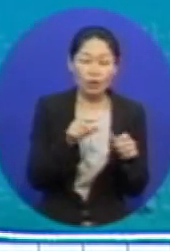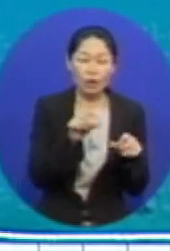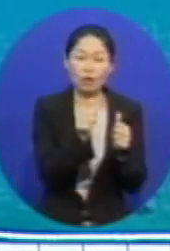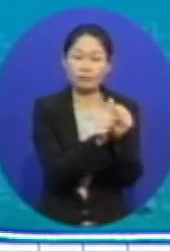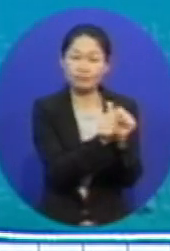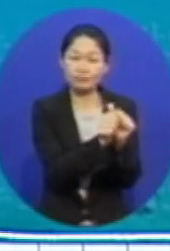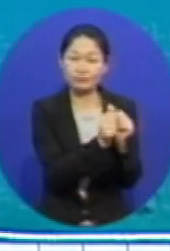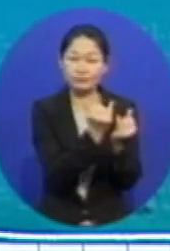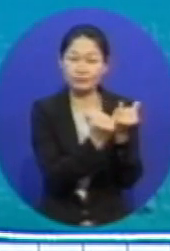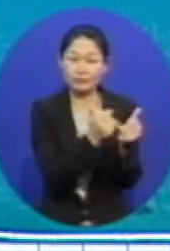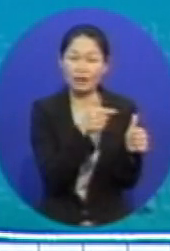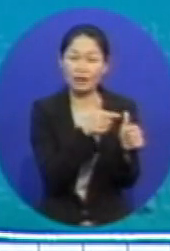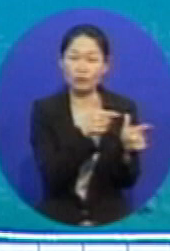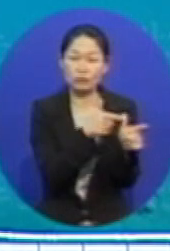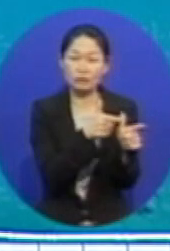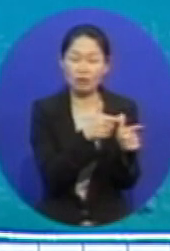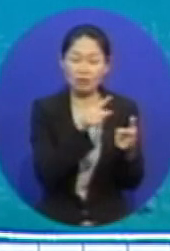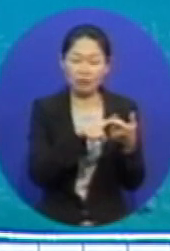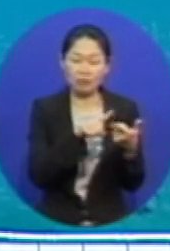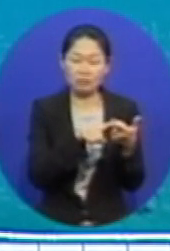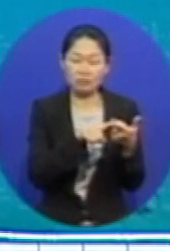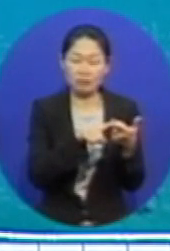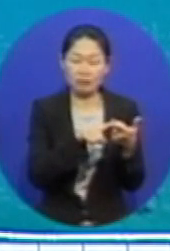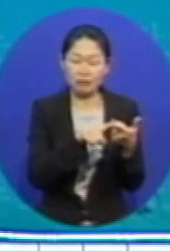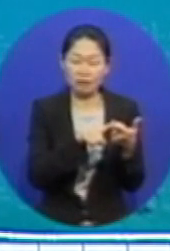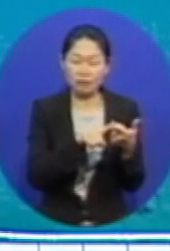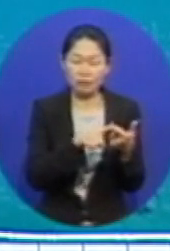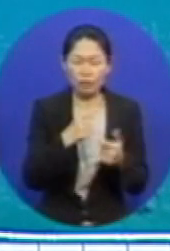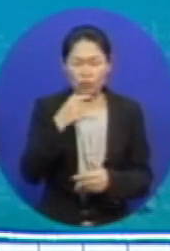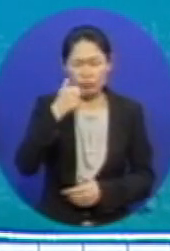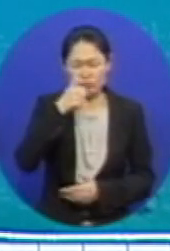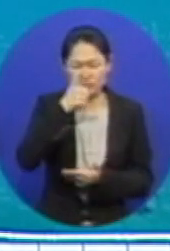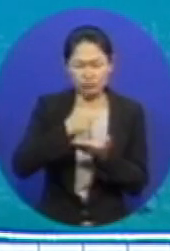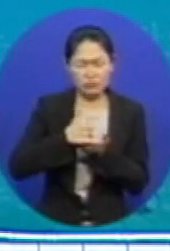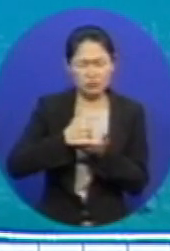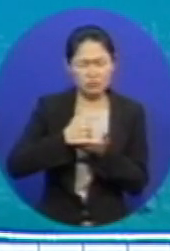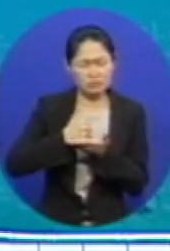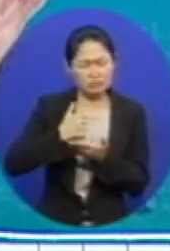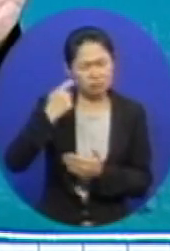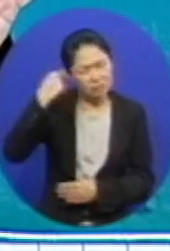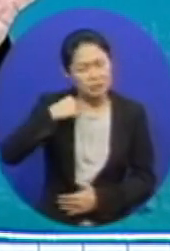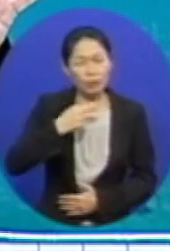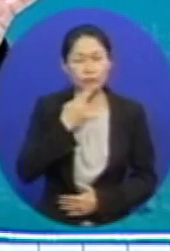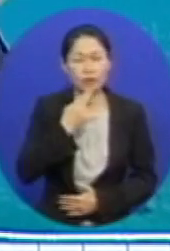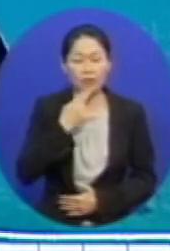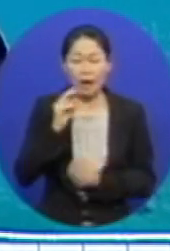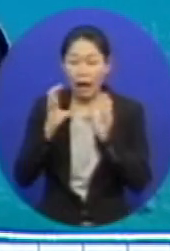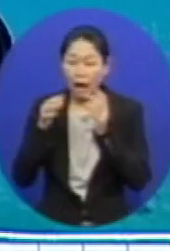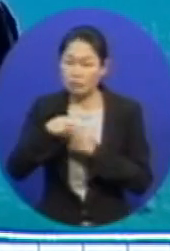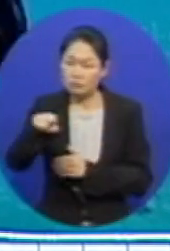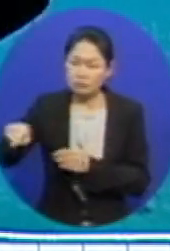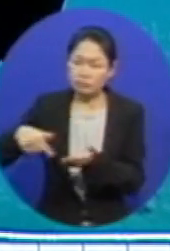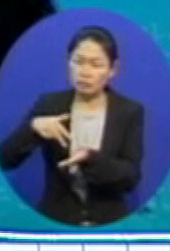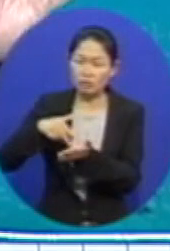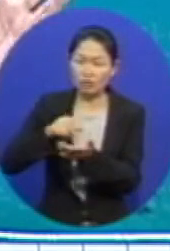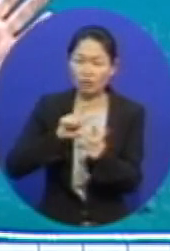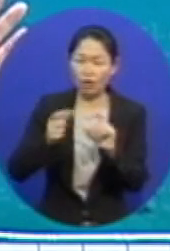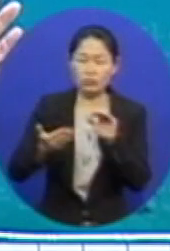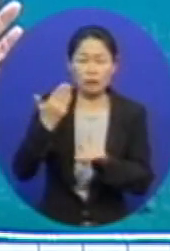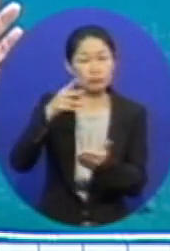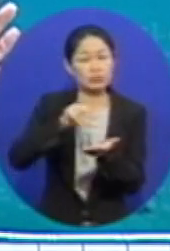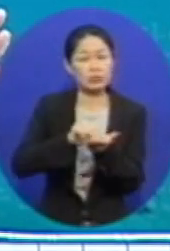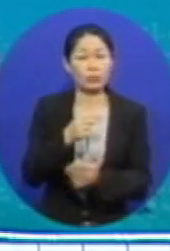드는 일이 아니에요 어른들은 지금 막힌 일인데 아이들에게 있어서 더 이상 문제가